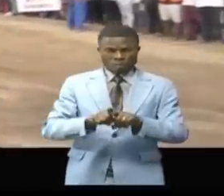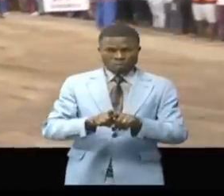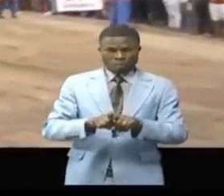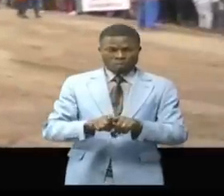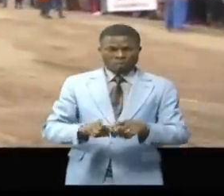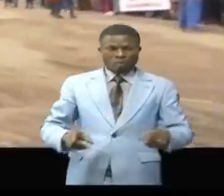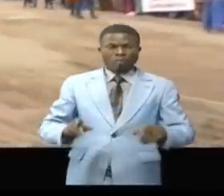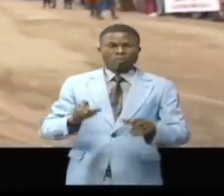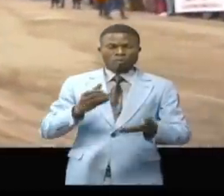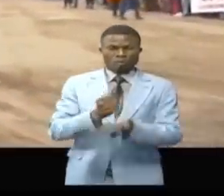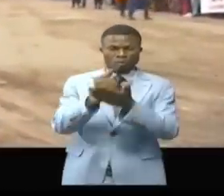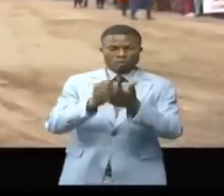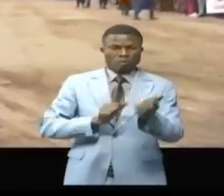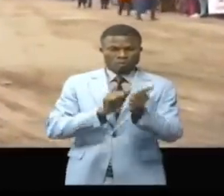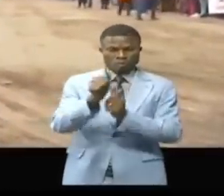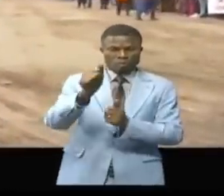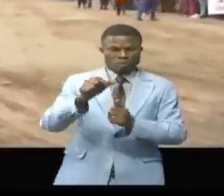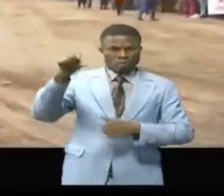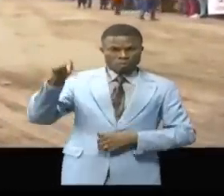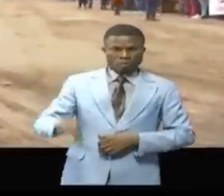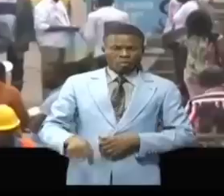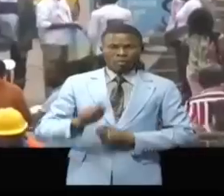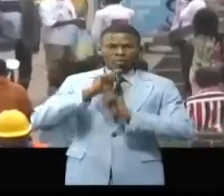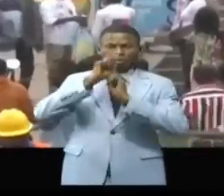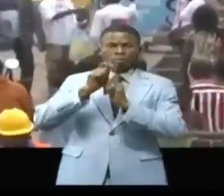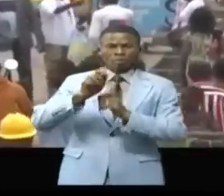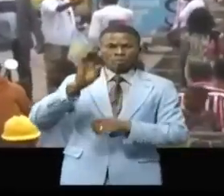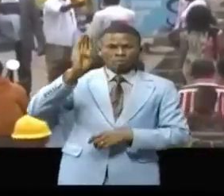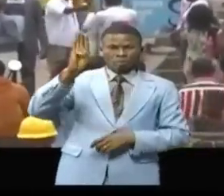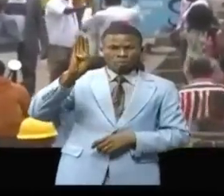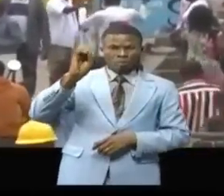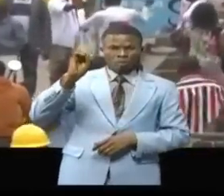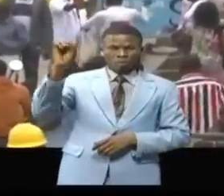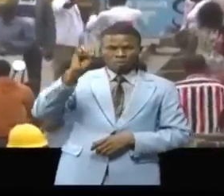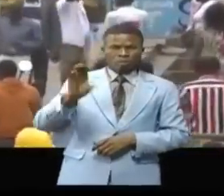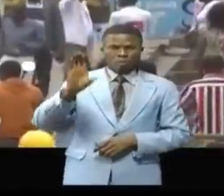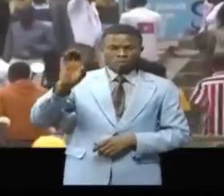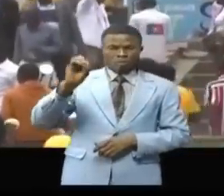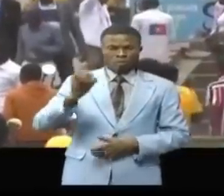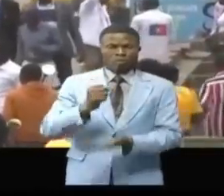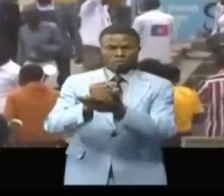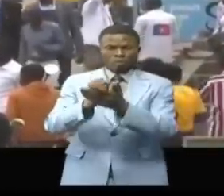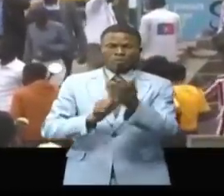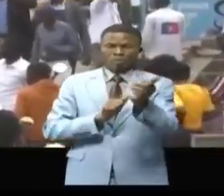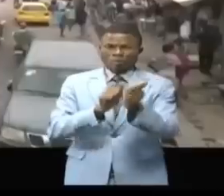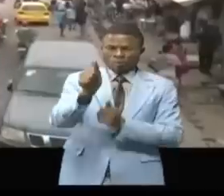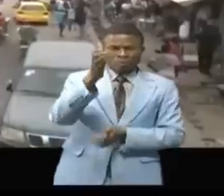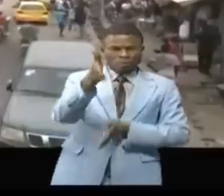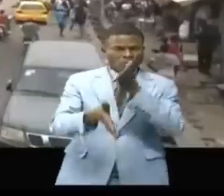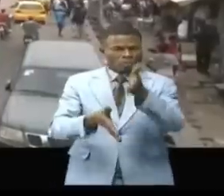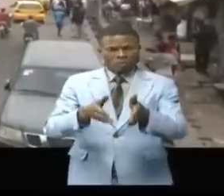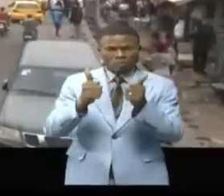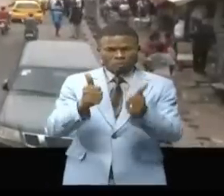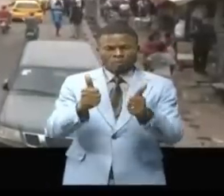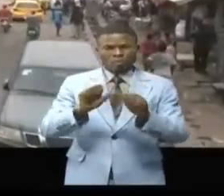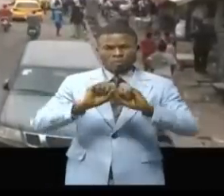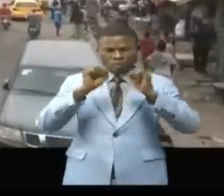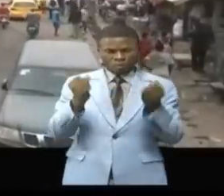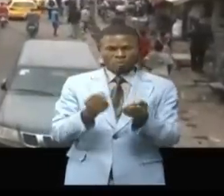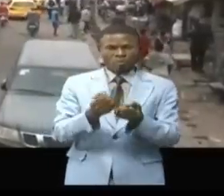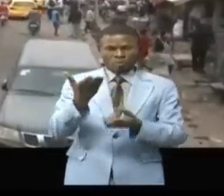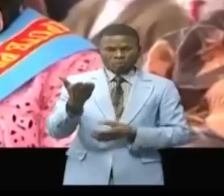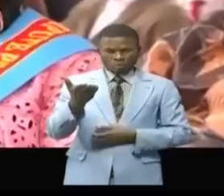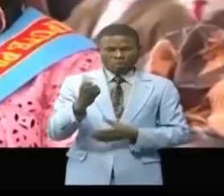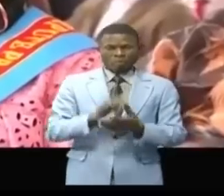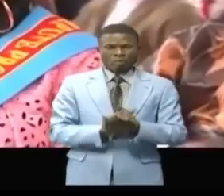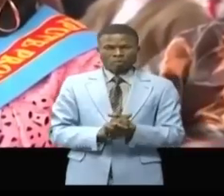décongestionner l'accès au quartier Don Bosco, de même qu'elles facilitent l'accès à l'usine de la Régie des Eaux. Pour la Sico Mines